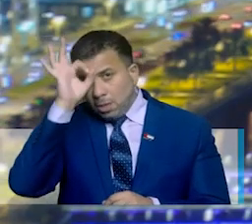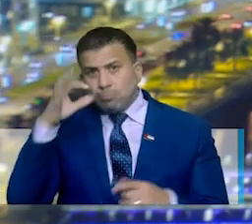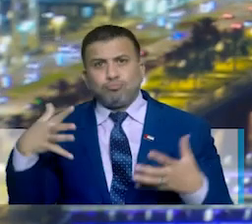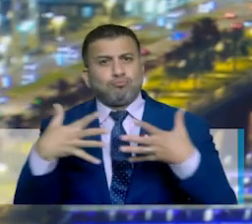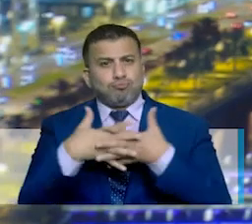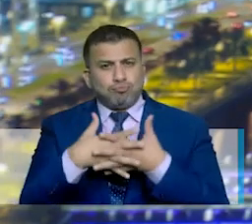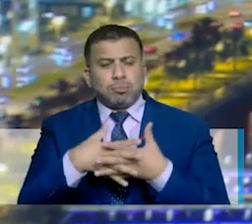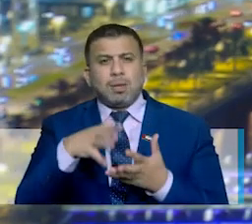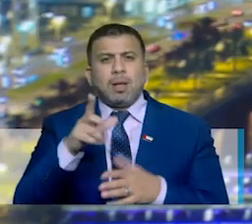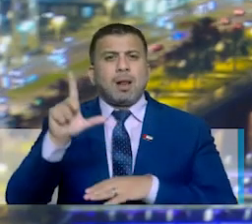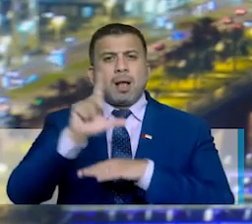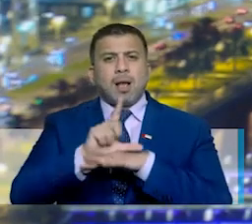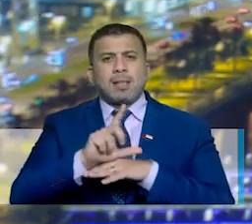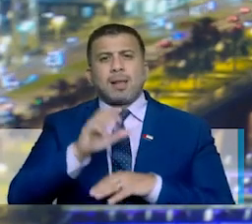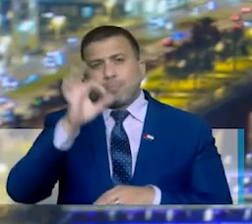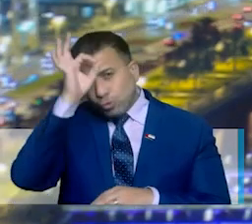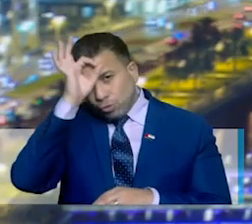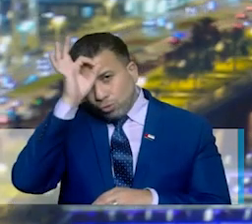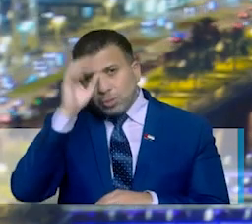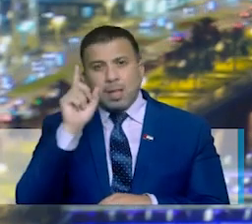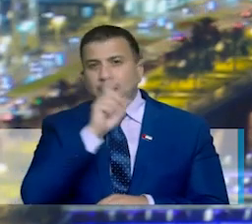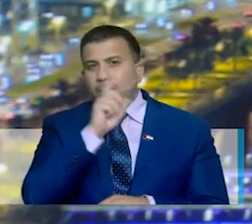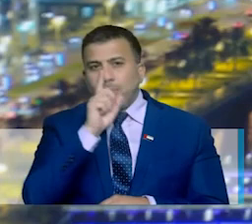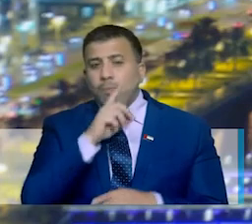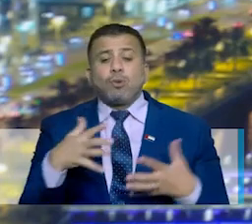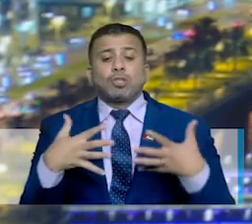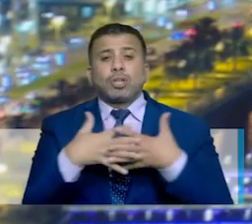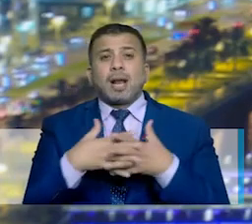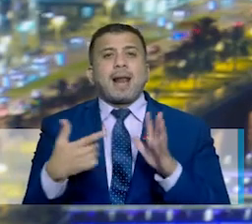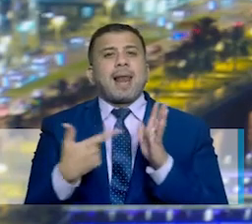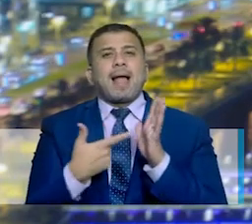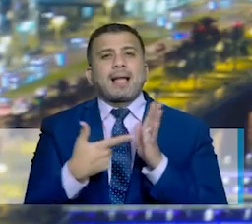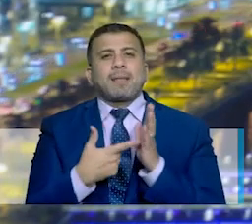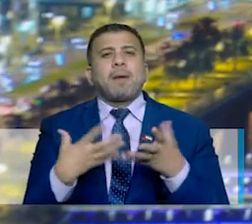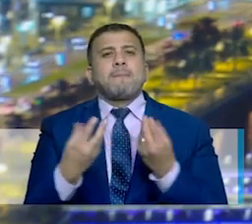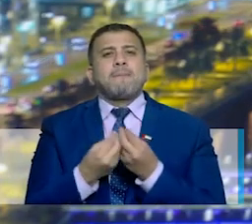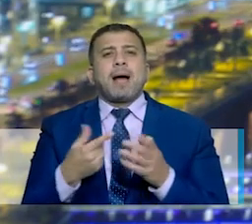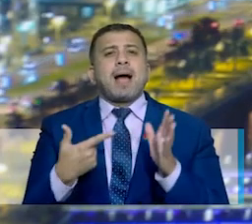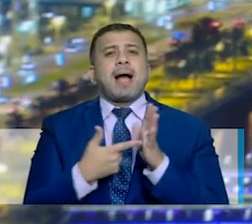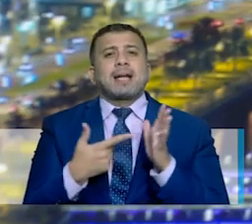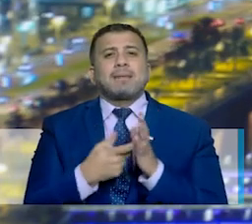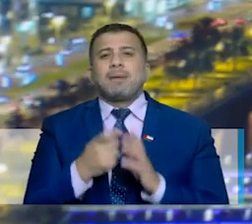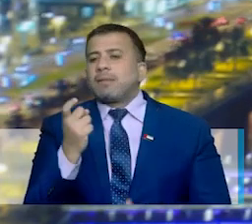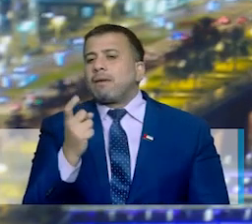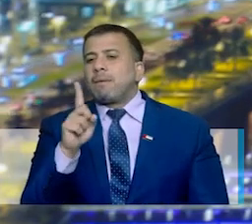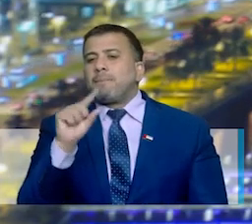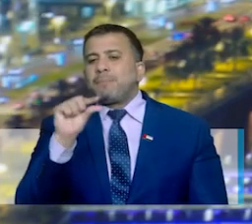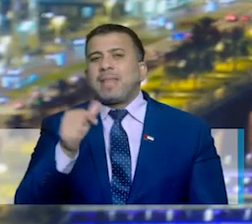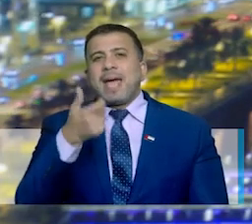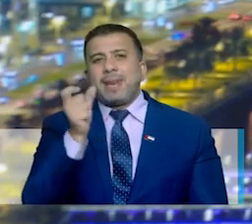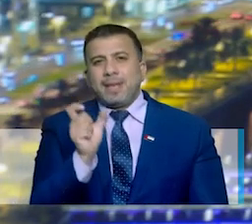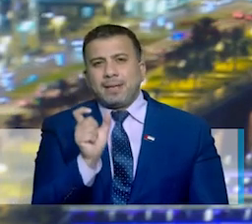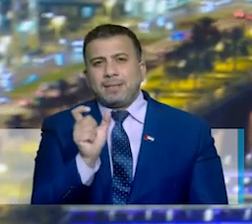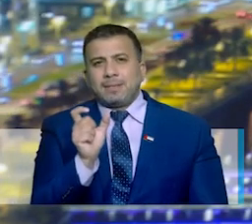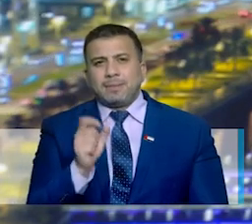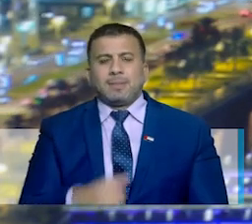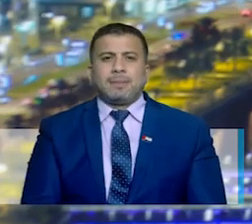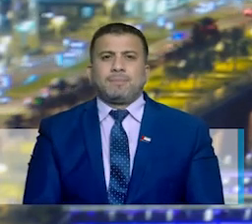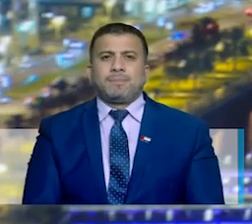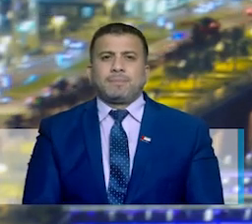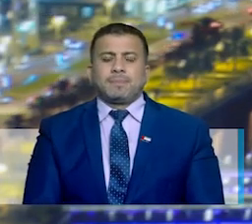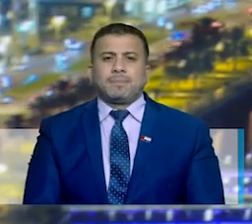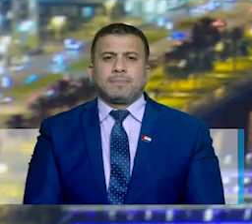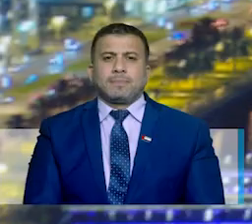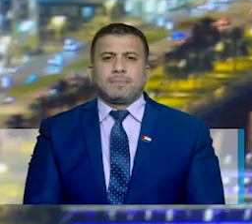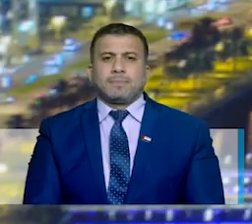وبشراكة استراتيجية مع القيادة العامة لشرطة أبو ظبي وشراكة أكاديمية مع أكاديمية ربدان.